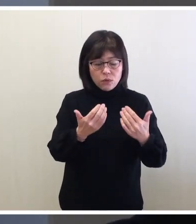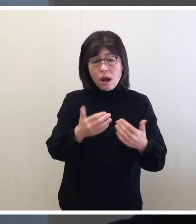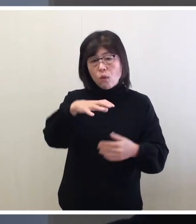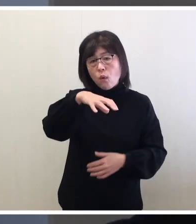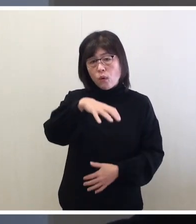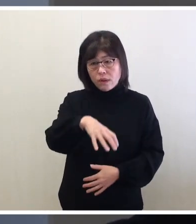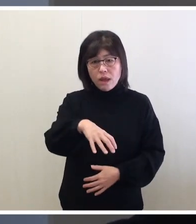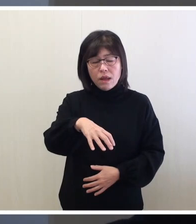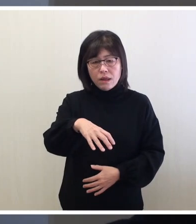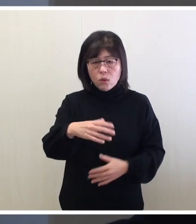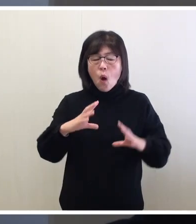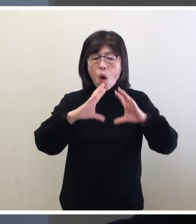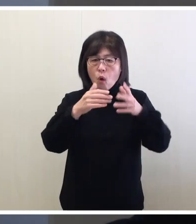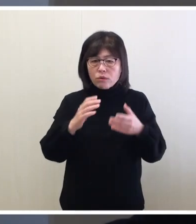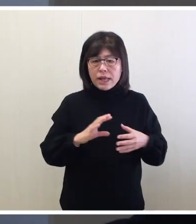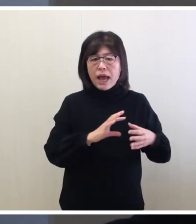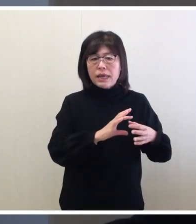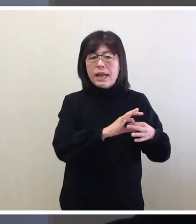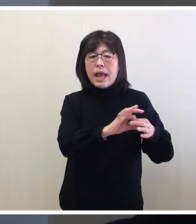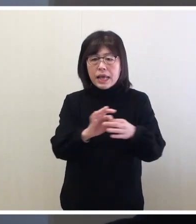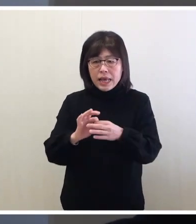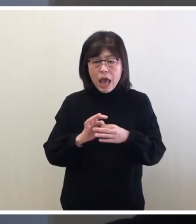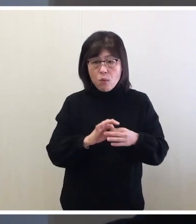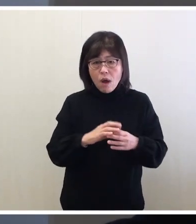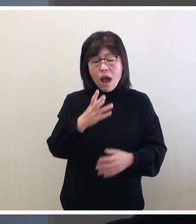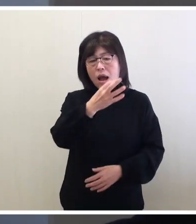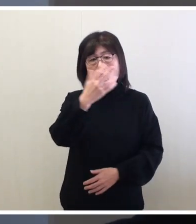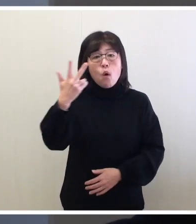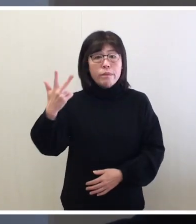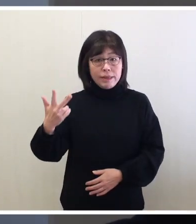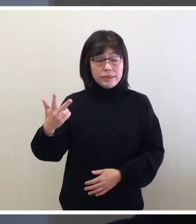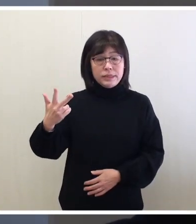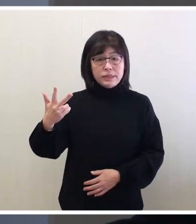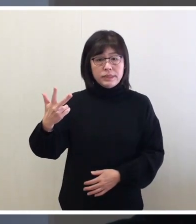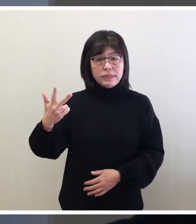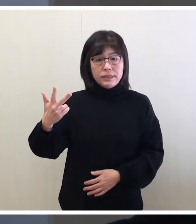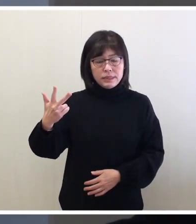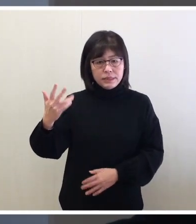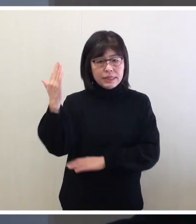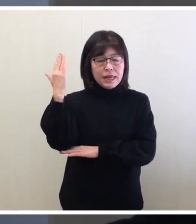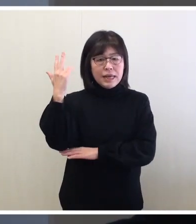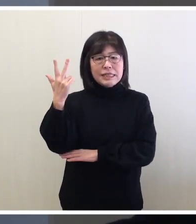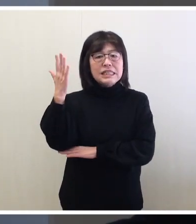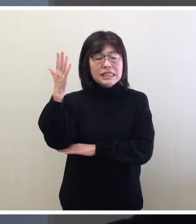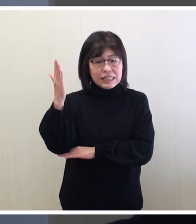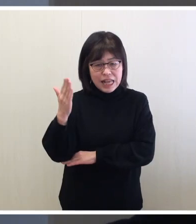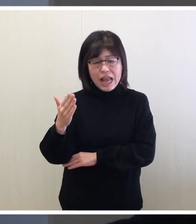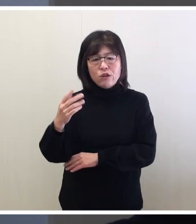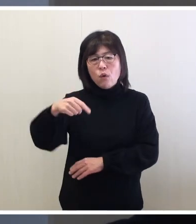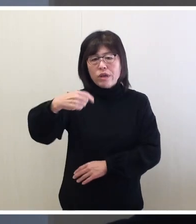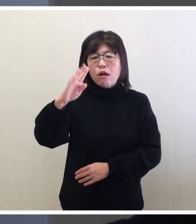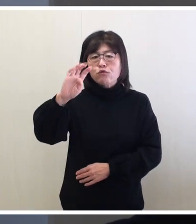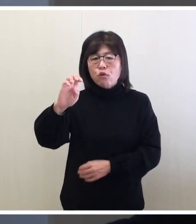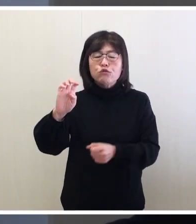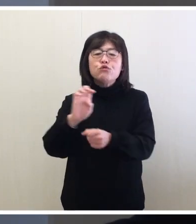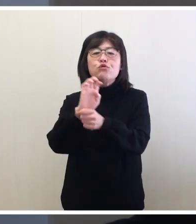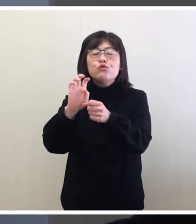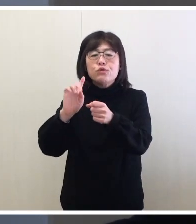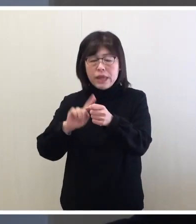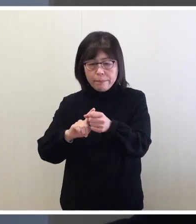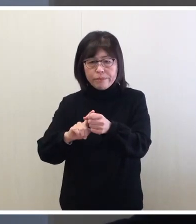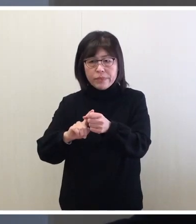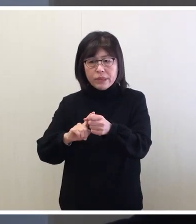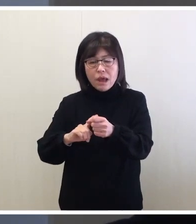王子キャンパスで本学の国際連携の展開は、神戸市さんの市政140周